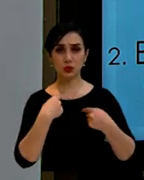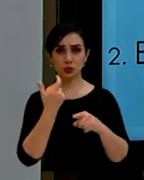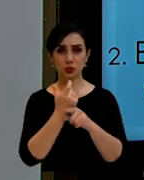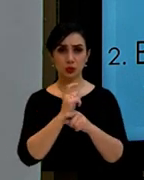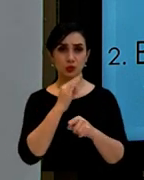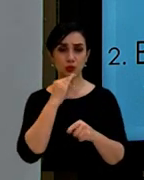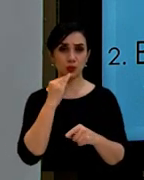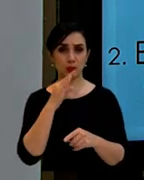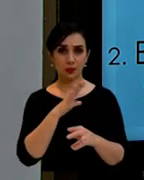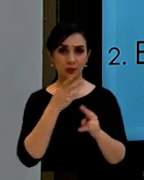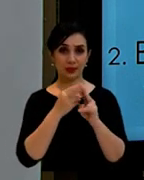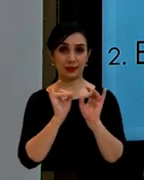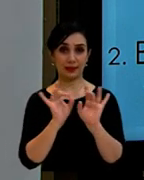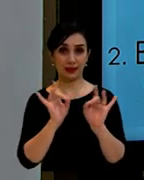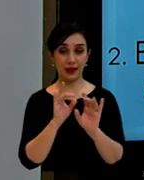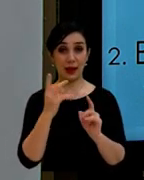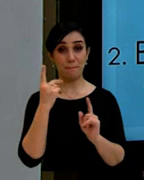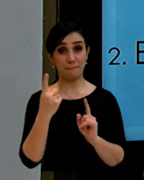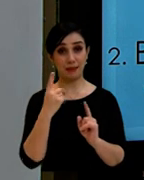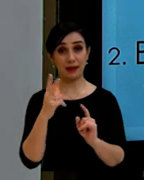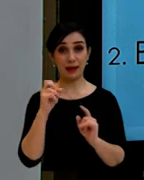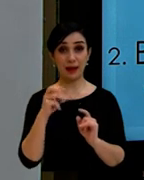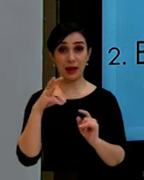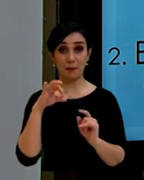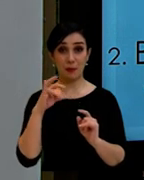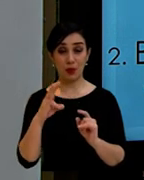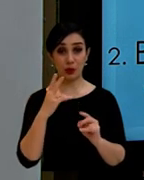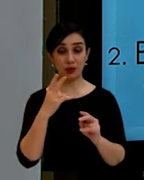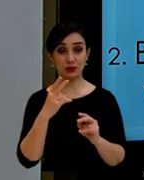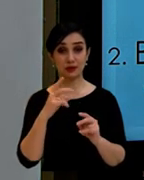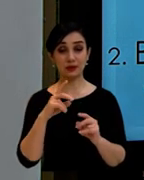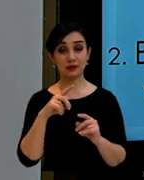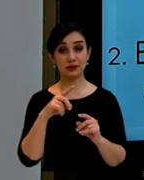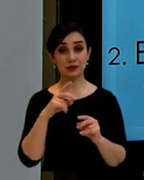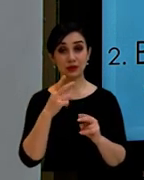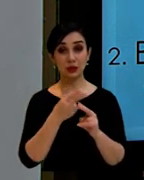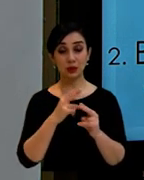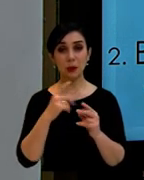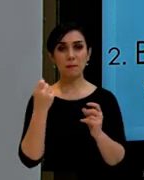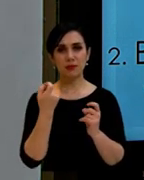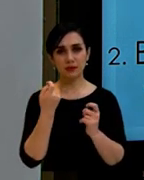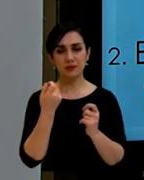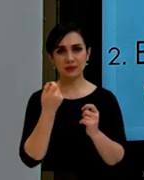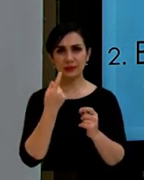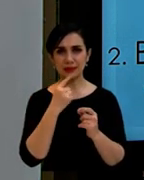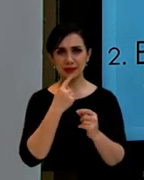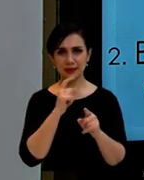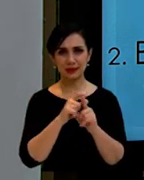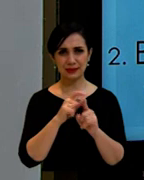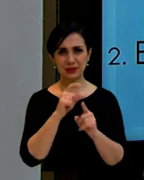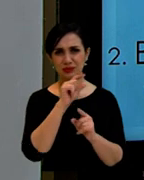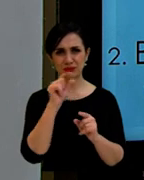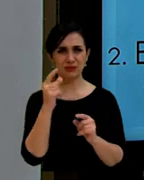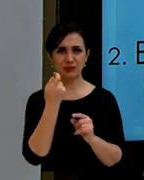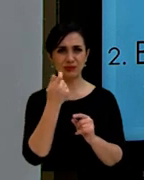misraga e'tibor beringchi. Bir kamon abroda tuzliqdan nishoni topmadim. Biroz qiyin, a? Ana endi